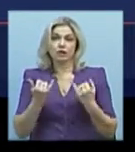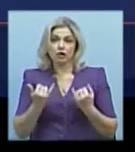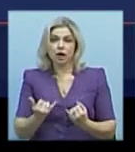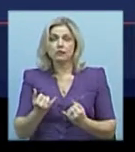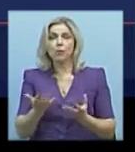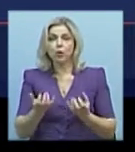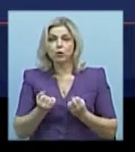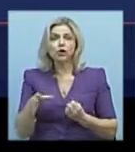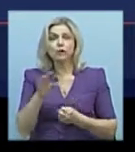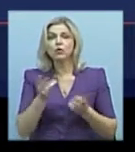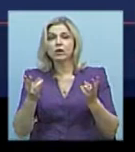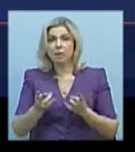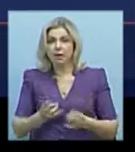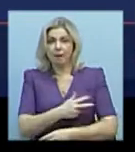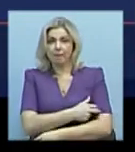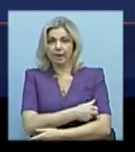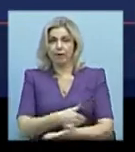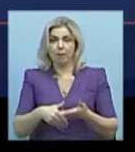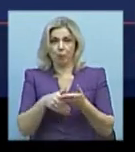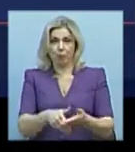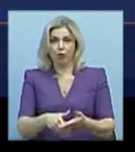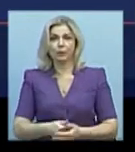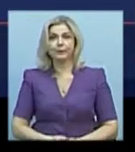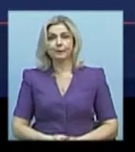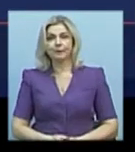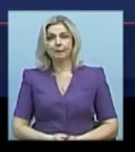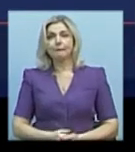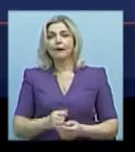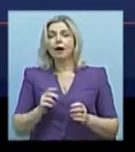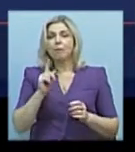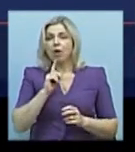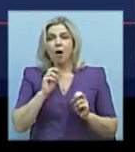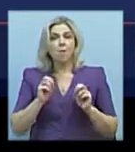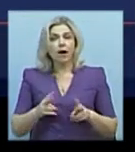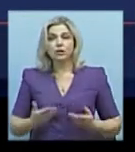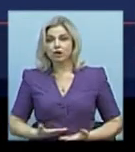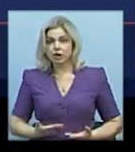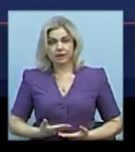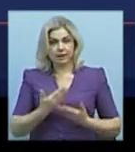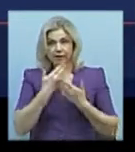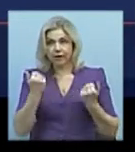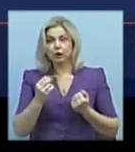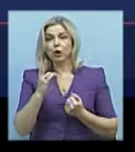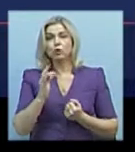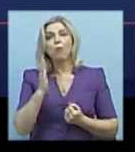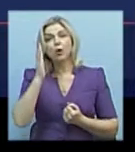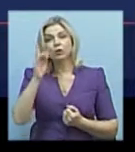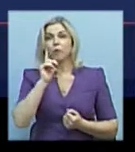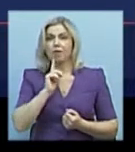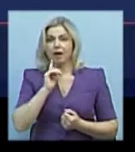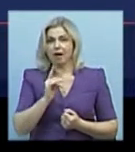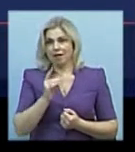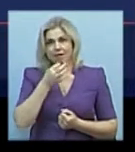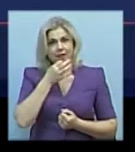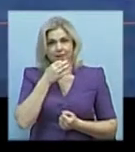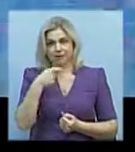всю необхідну медичну допомогу. Працюють фахівці, життю поки нічого не загрожує, але прогнози ми поки не беремось